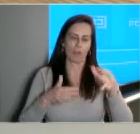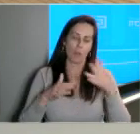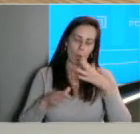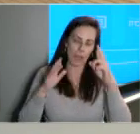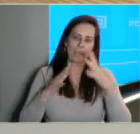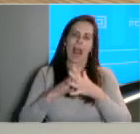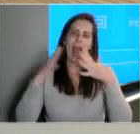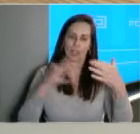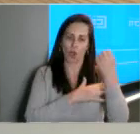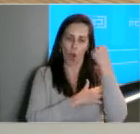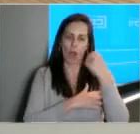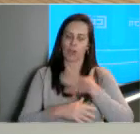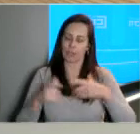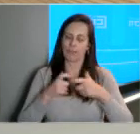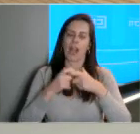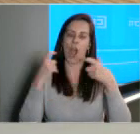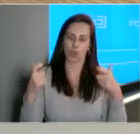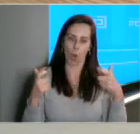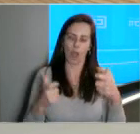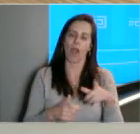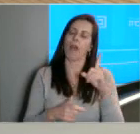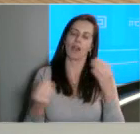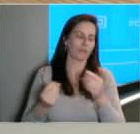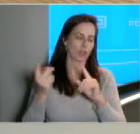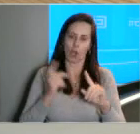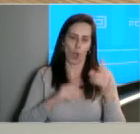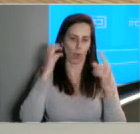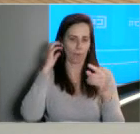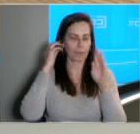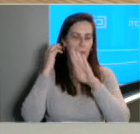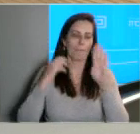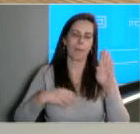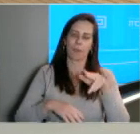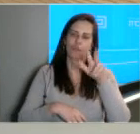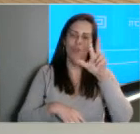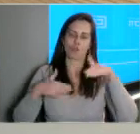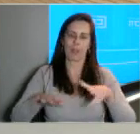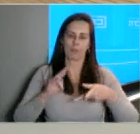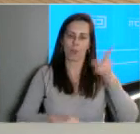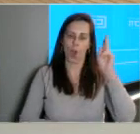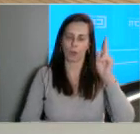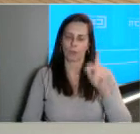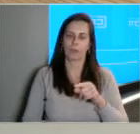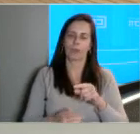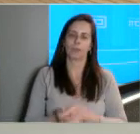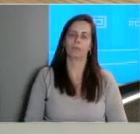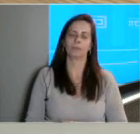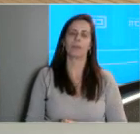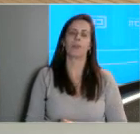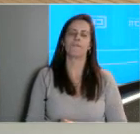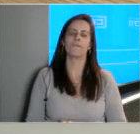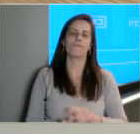כמובן להגדיל את הכוח שלו ולהיות המפלגה הגדולה ביותר, דבר שלא קרה עם נתניהו עם יתרון של 3 מנדטים על חשבון כחול